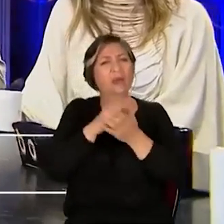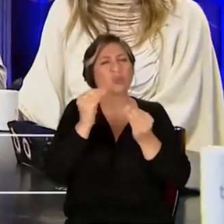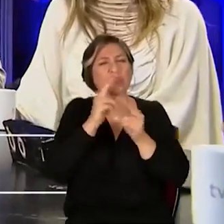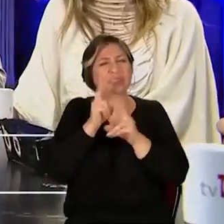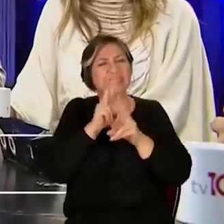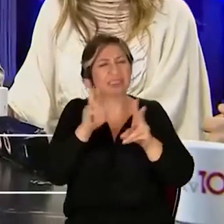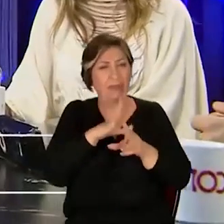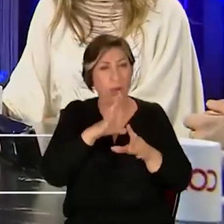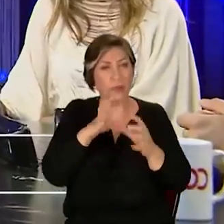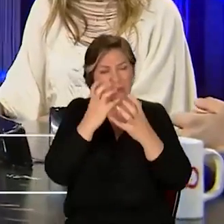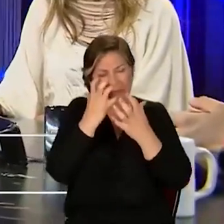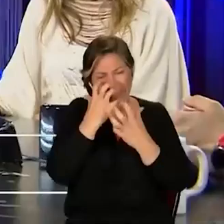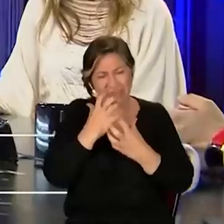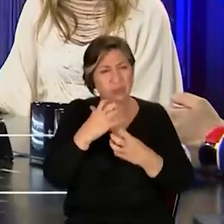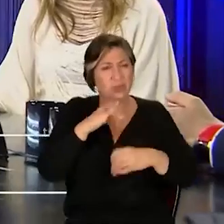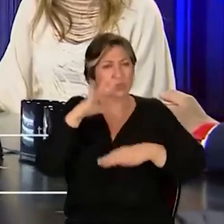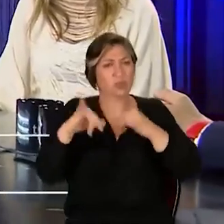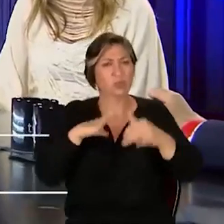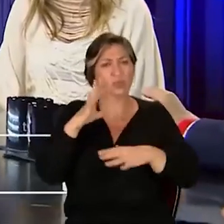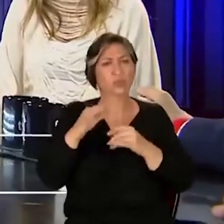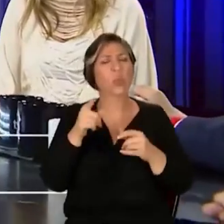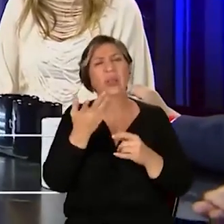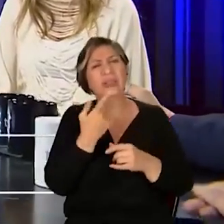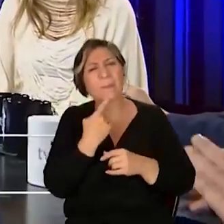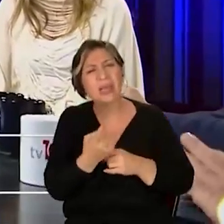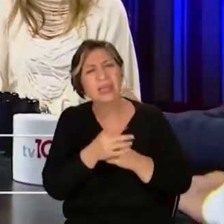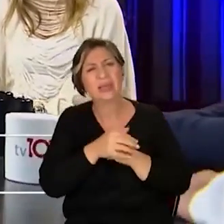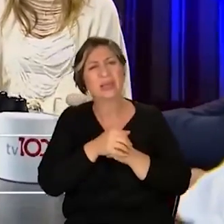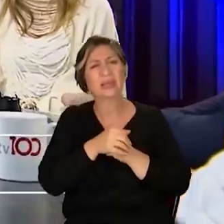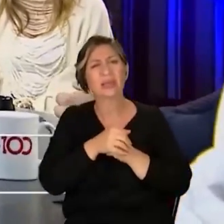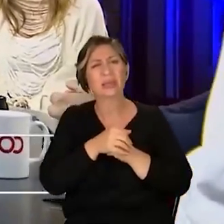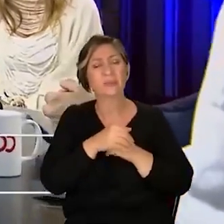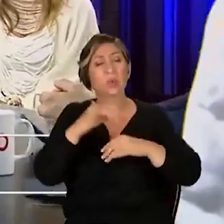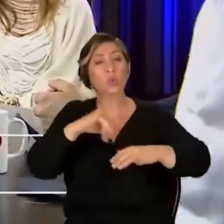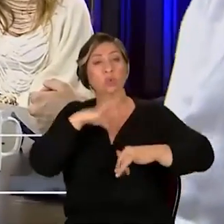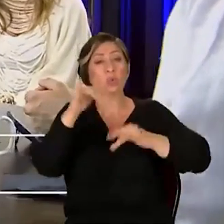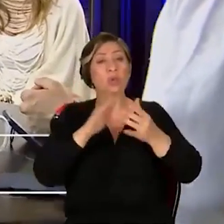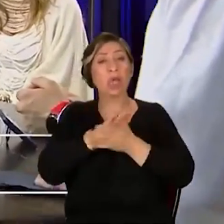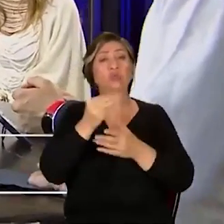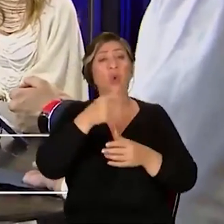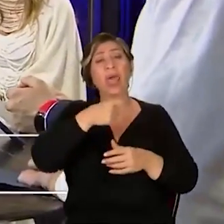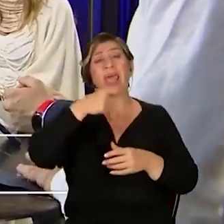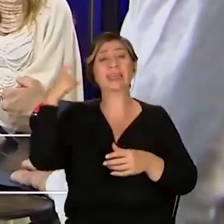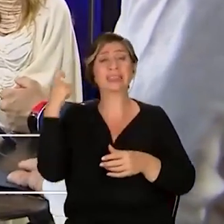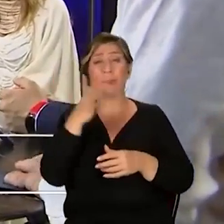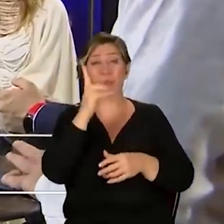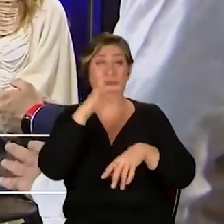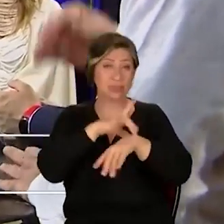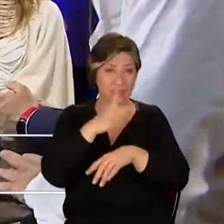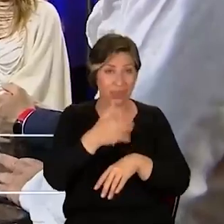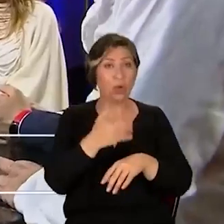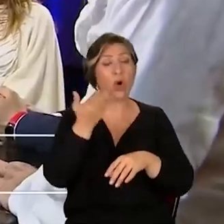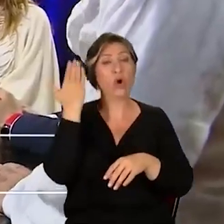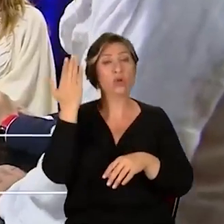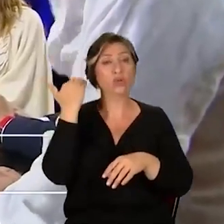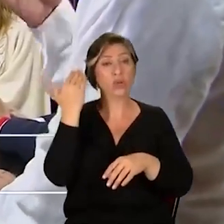bir şeydir. Huzursuz bacağı biraz anlatır mısınız? Huzursuz bacak çok eskiden beri bilinen bir hastalık.